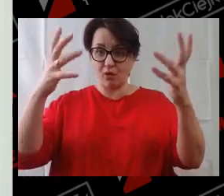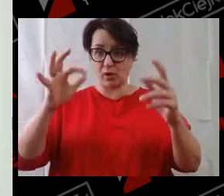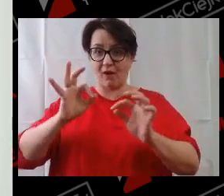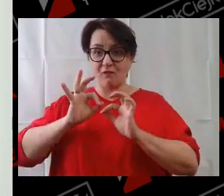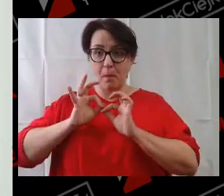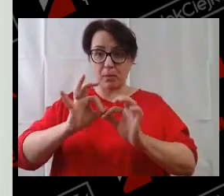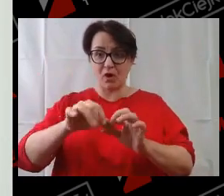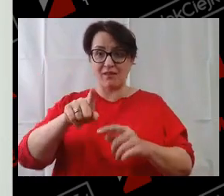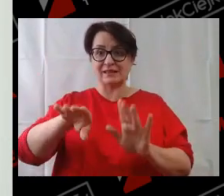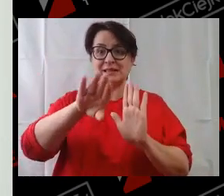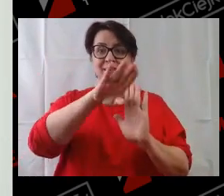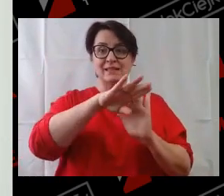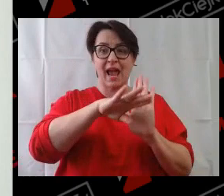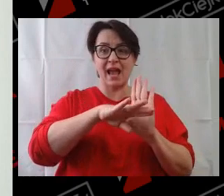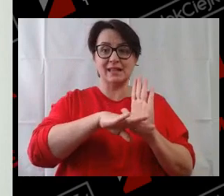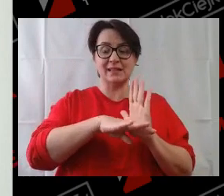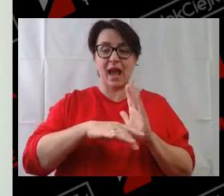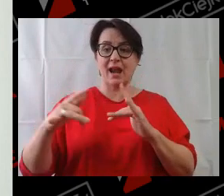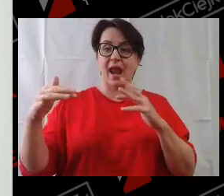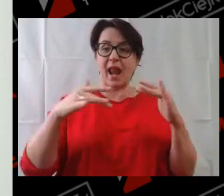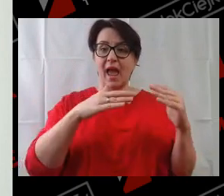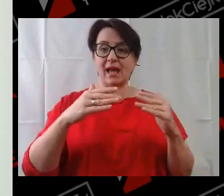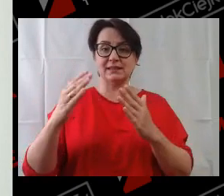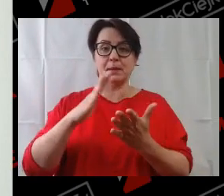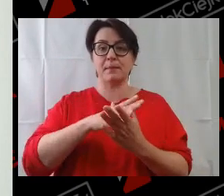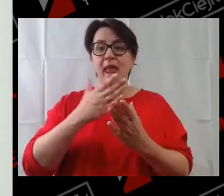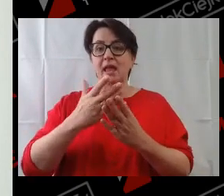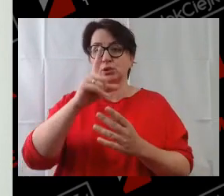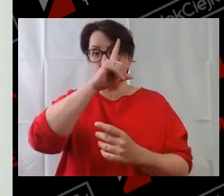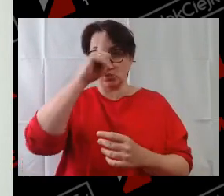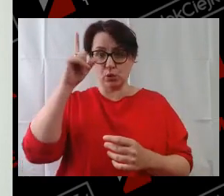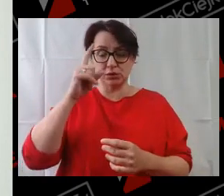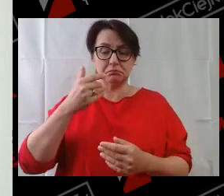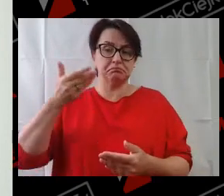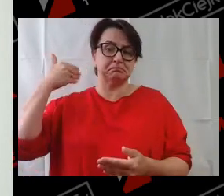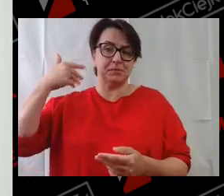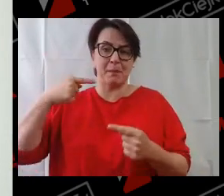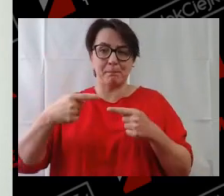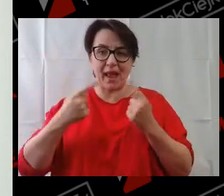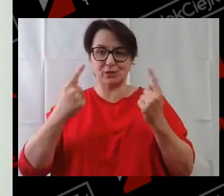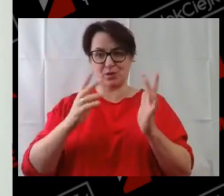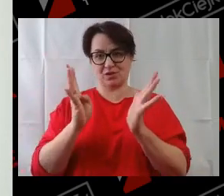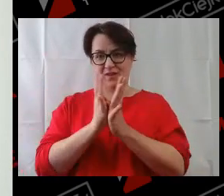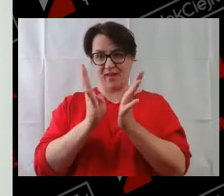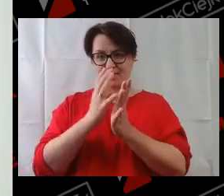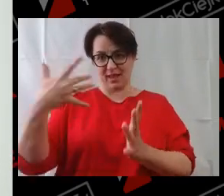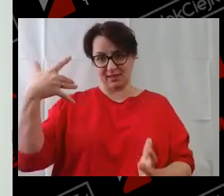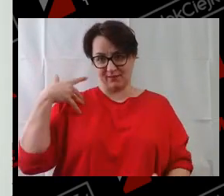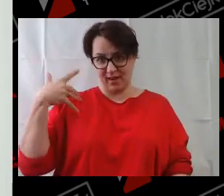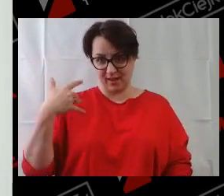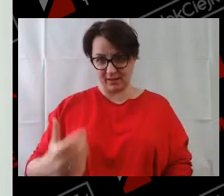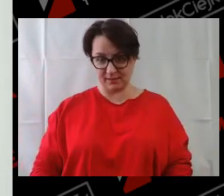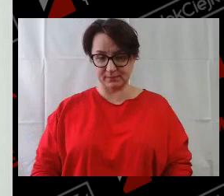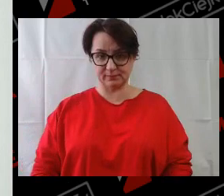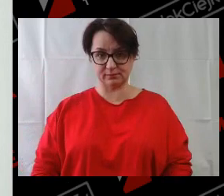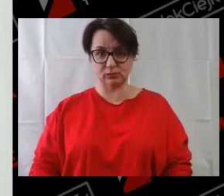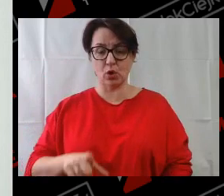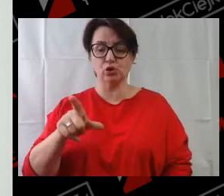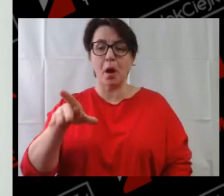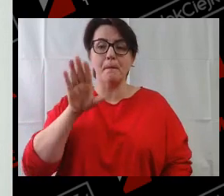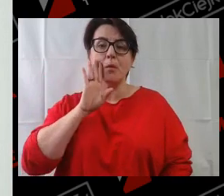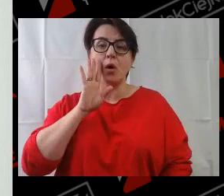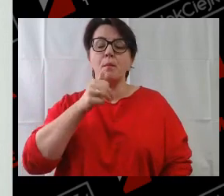zasad relacji międzyludzkich rodem z 19 wieku jest to próba przejęcia